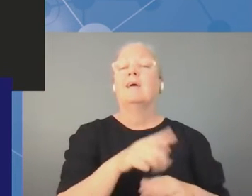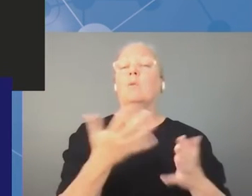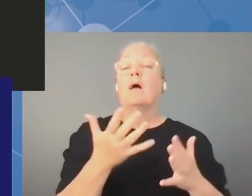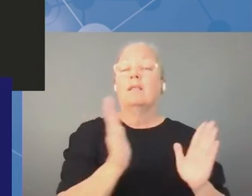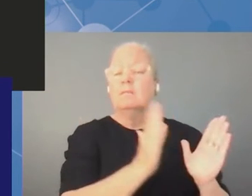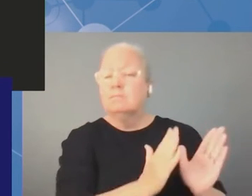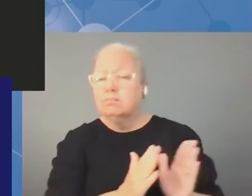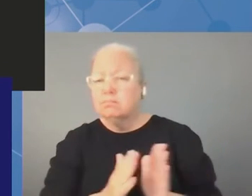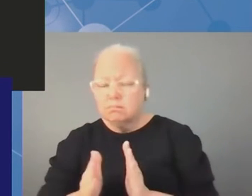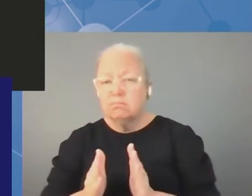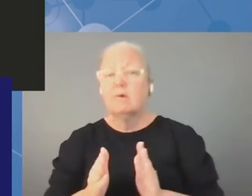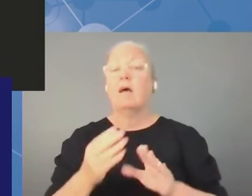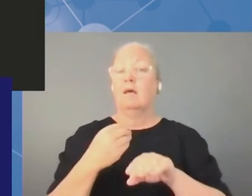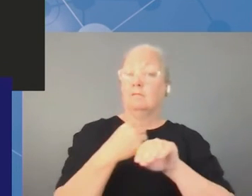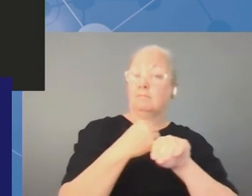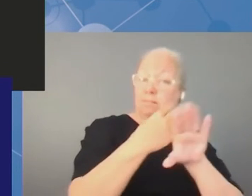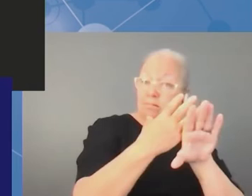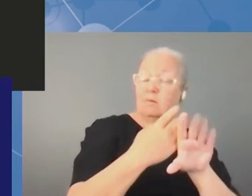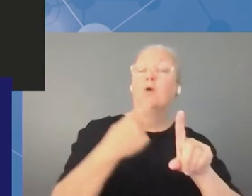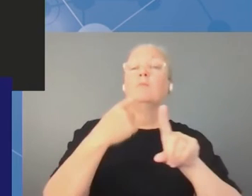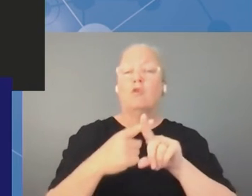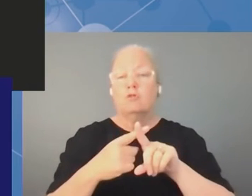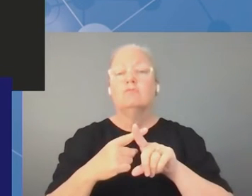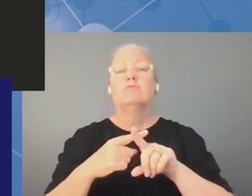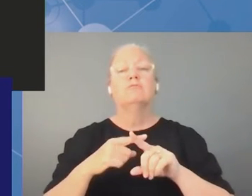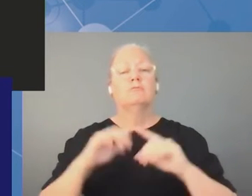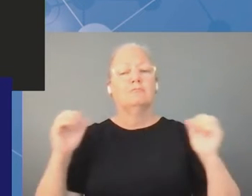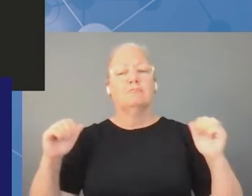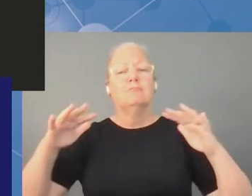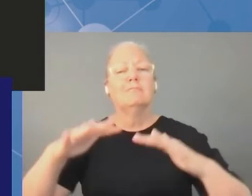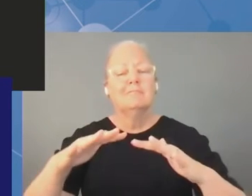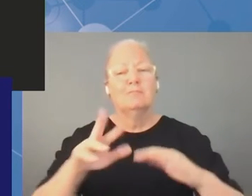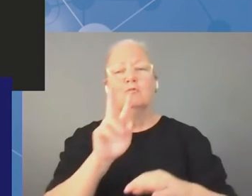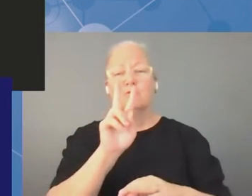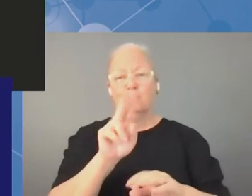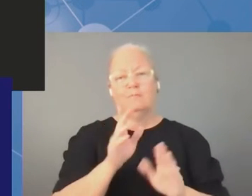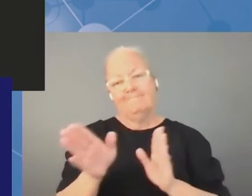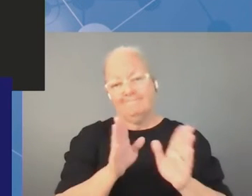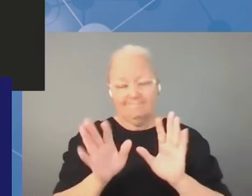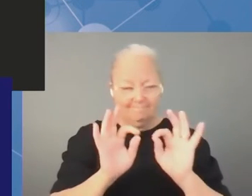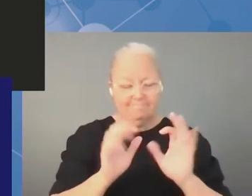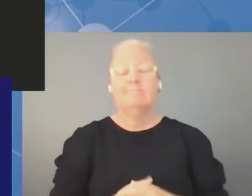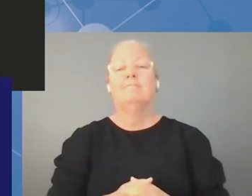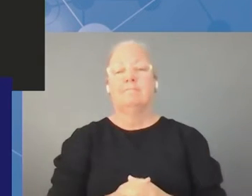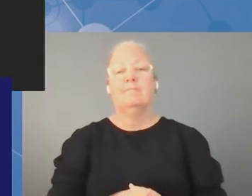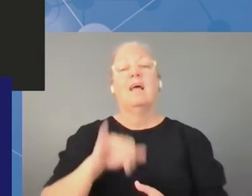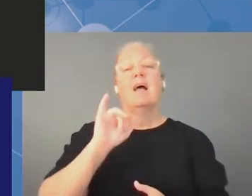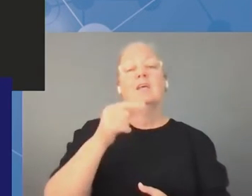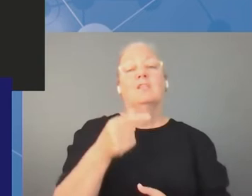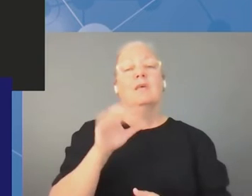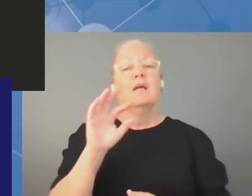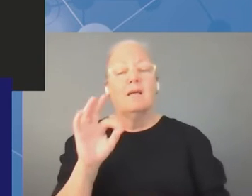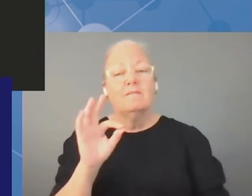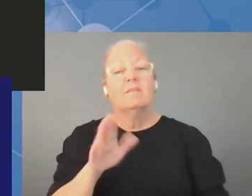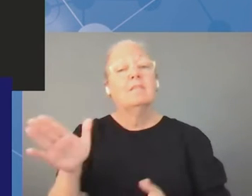всех организаторов из Польши за то, что удалось в гибридном формате провести этот саммит. Огромное